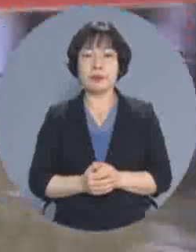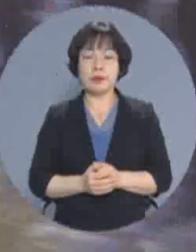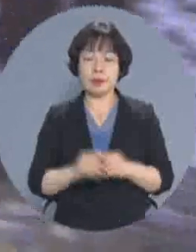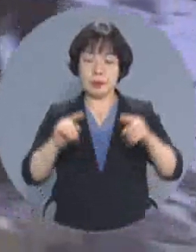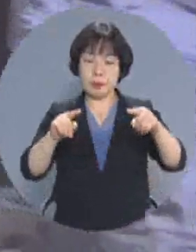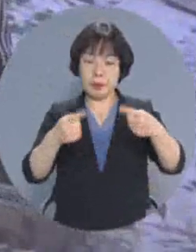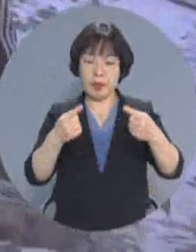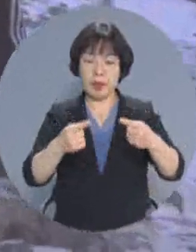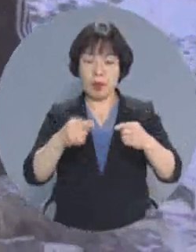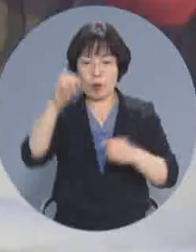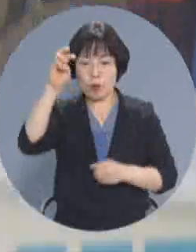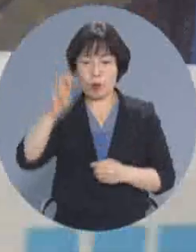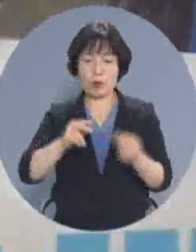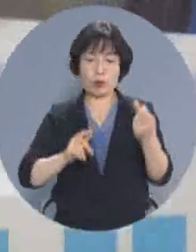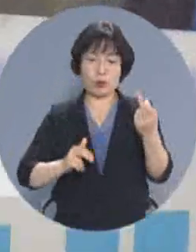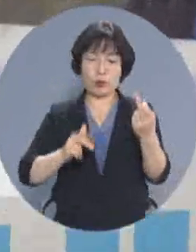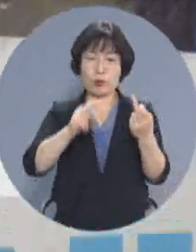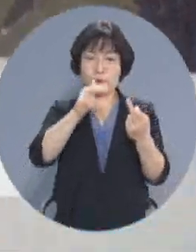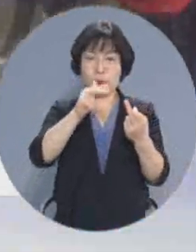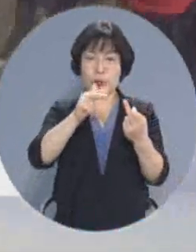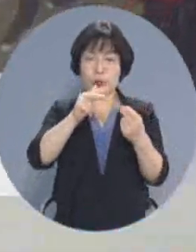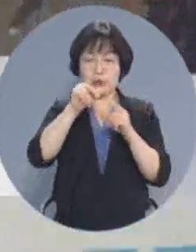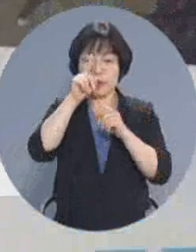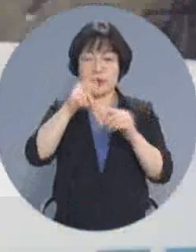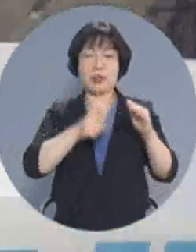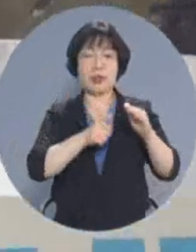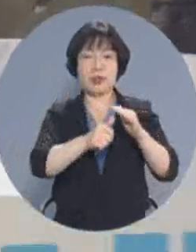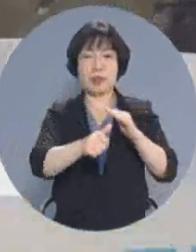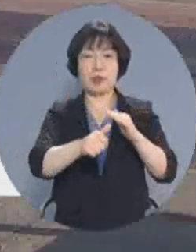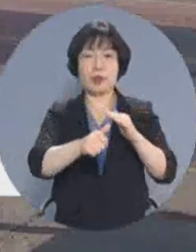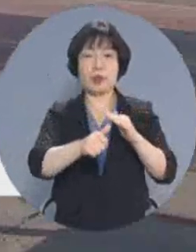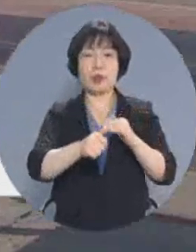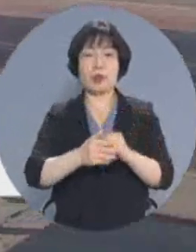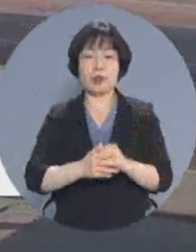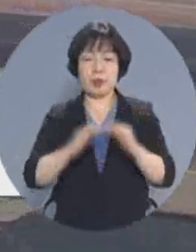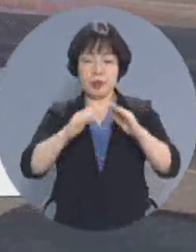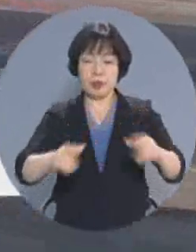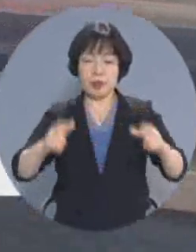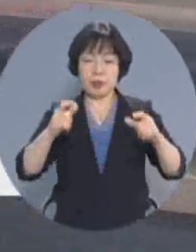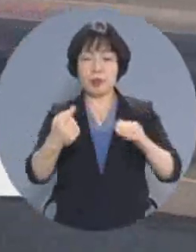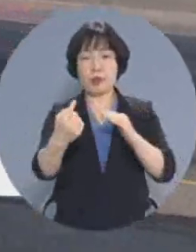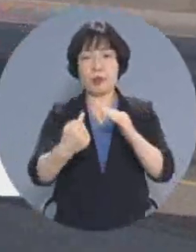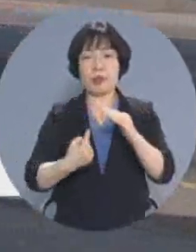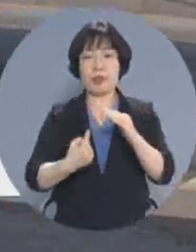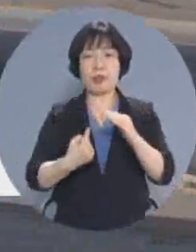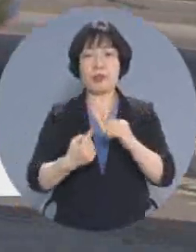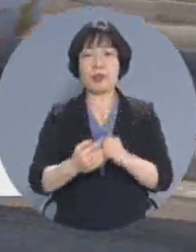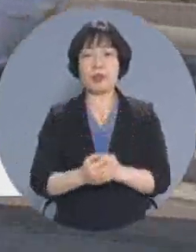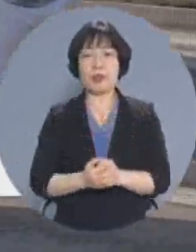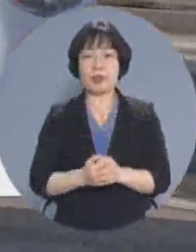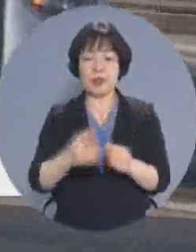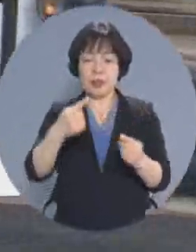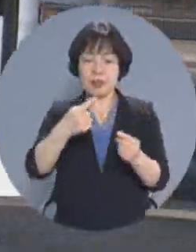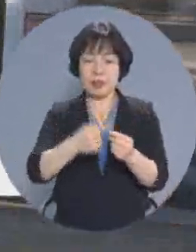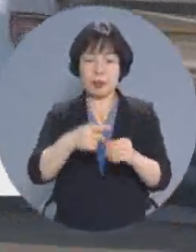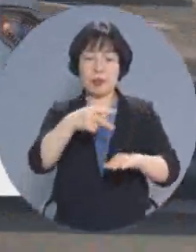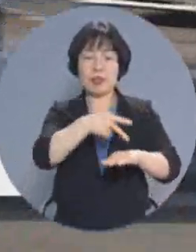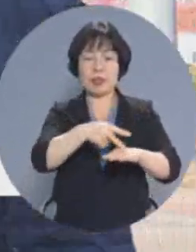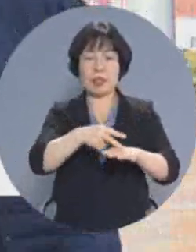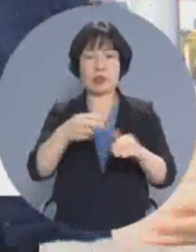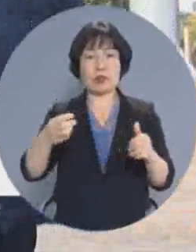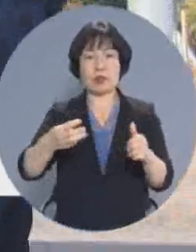설날 광주 무등산에 올랐던 이준석 국민의힘 대표가 전남을 방문했습니다. 첫 일정은